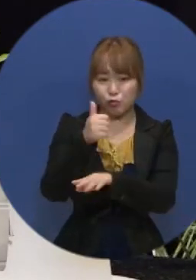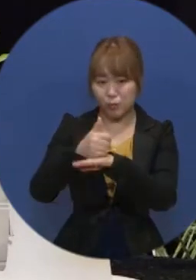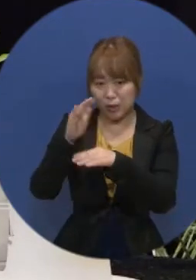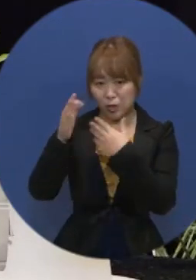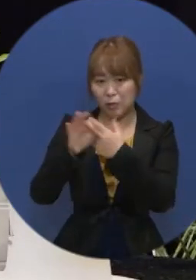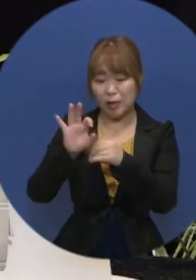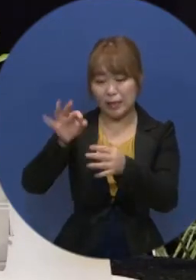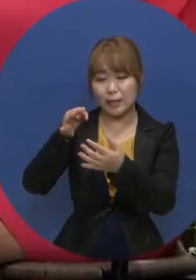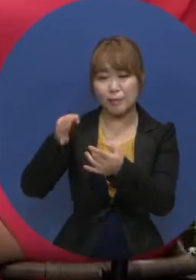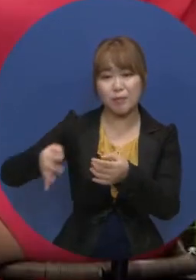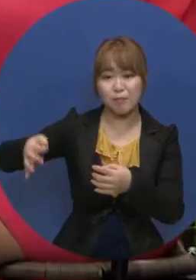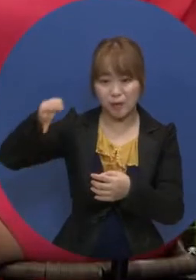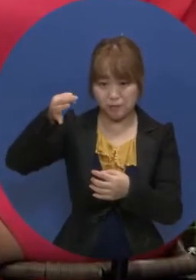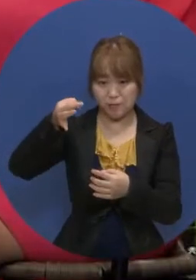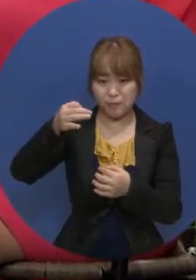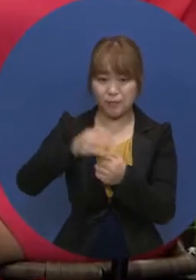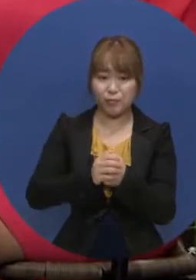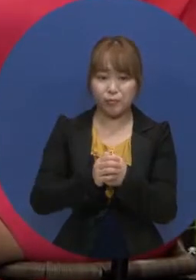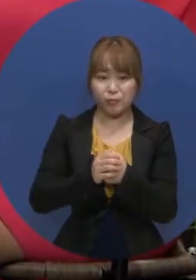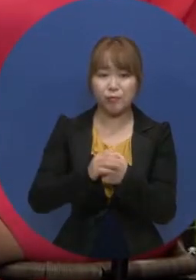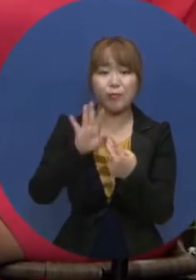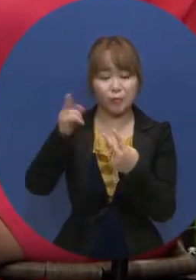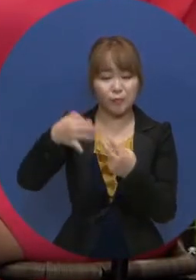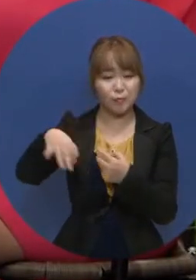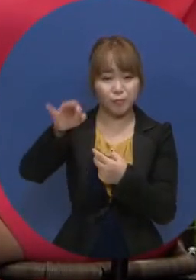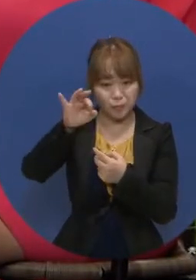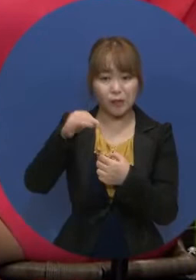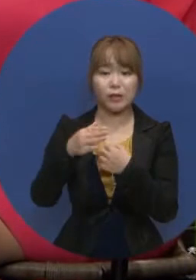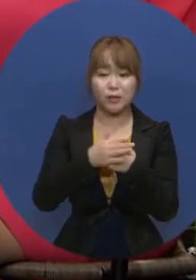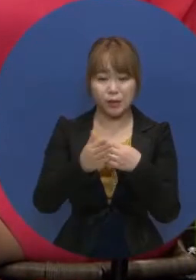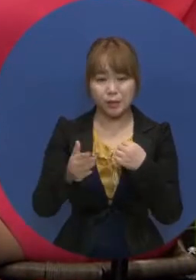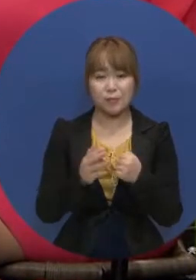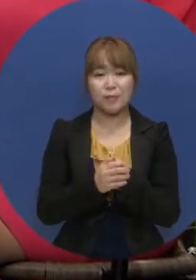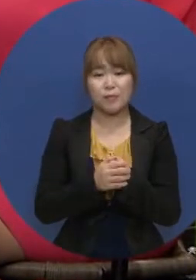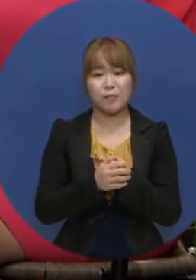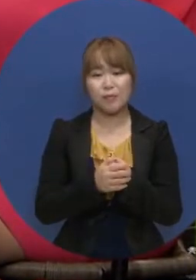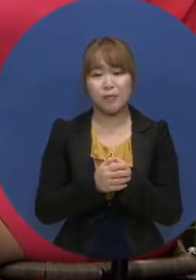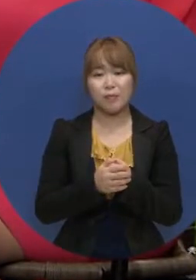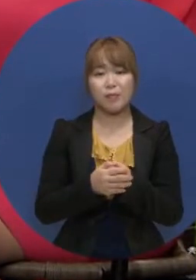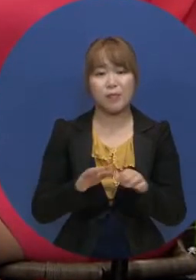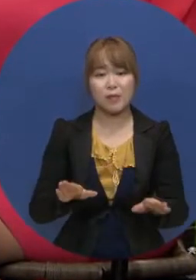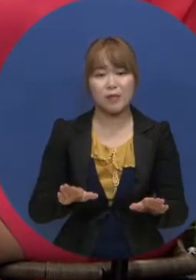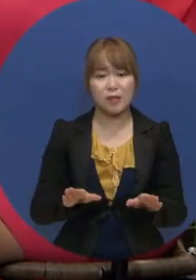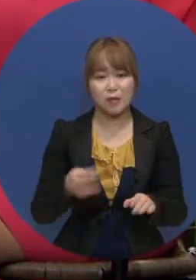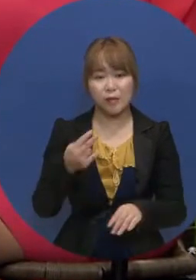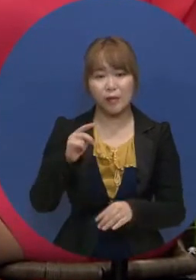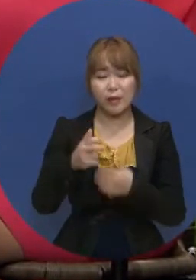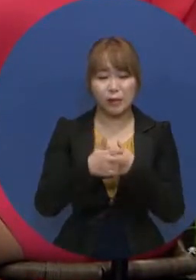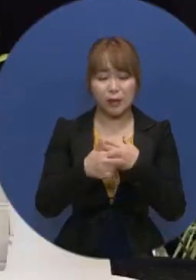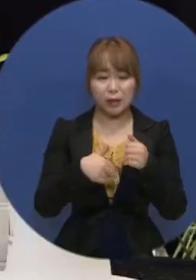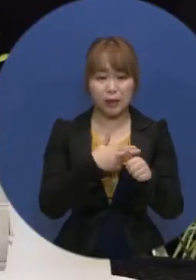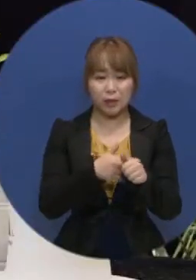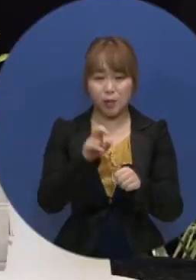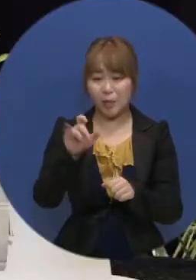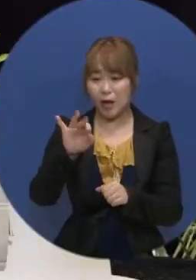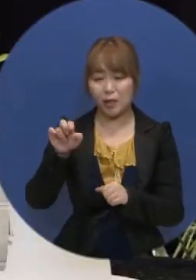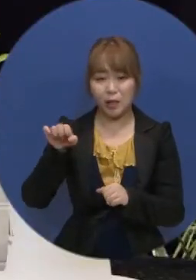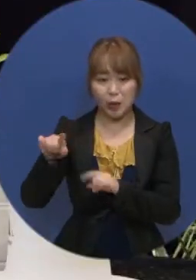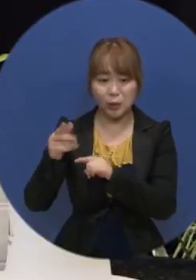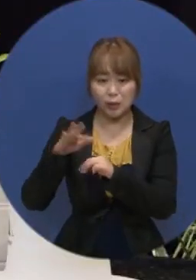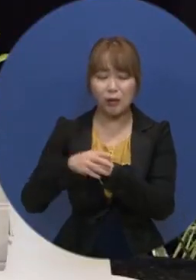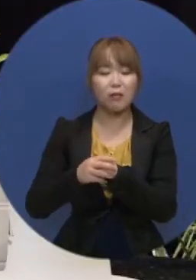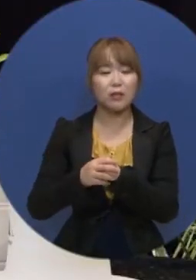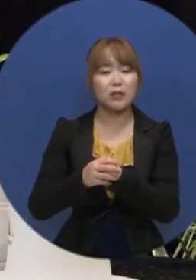임금을 올려요. 배로 올립니다. 그러니까 그 지금 닥터마이어라고 기억이 나는데 생산